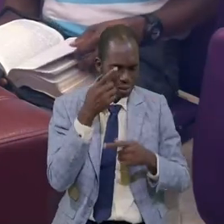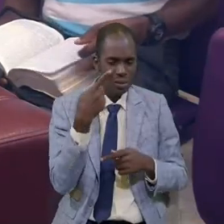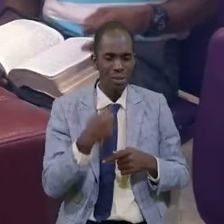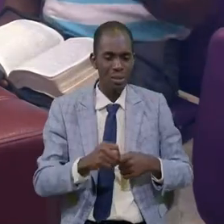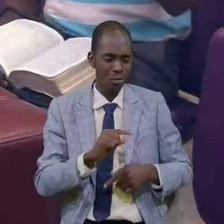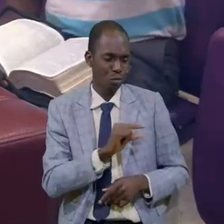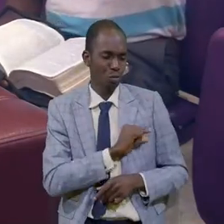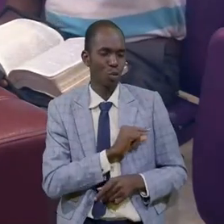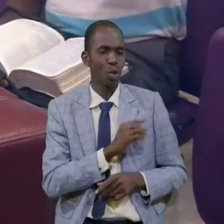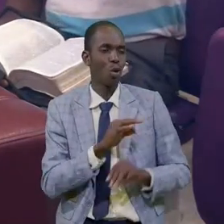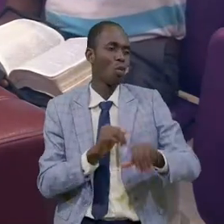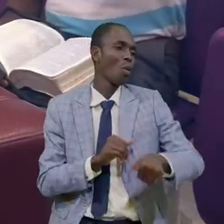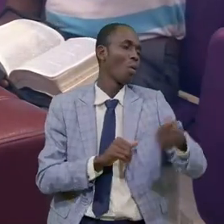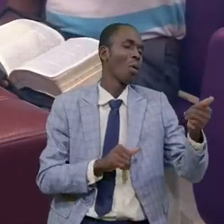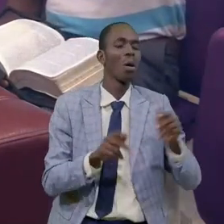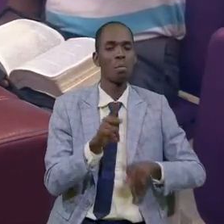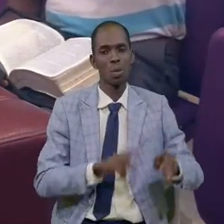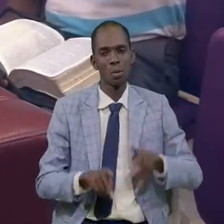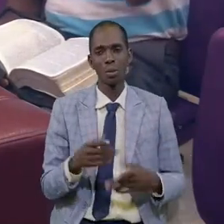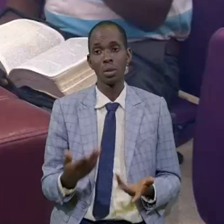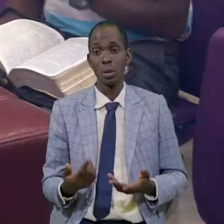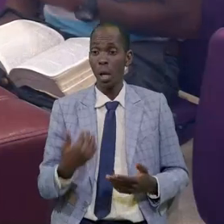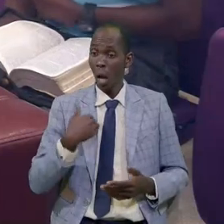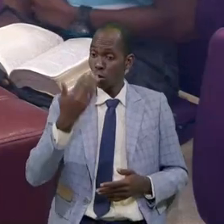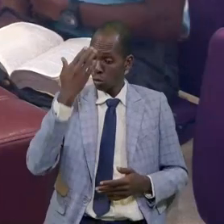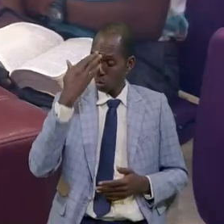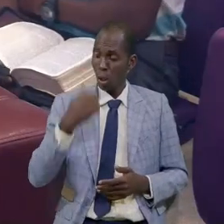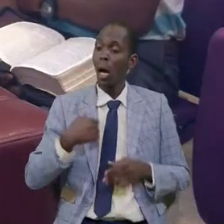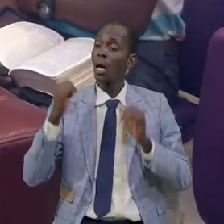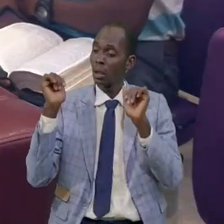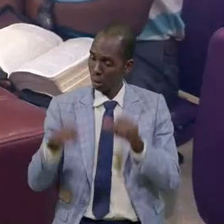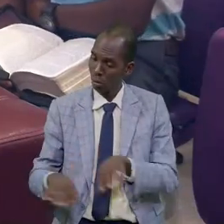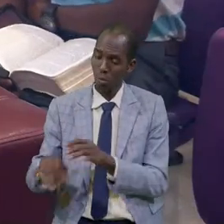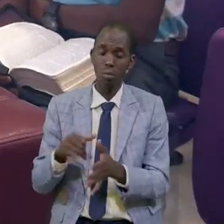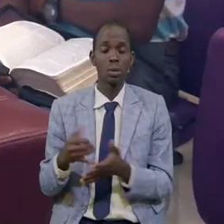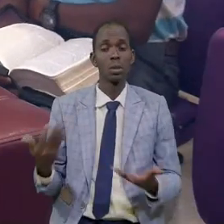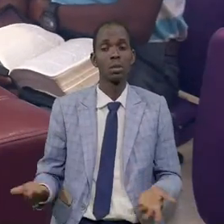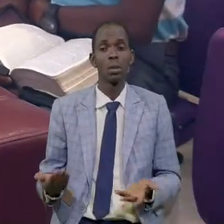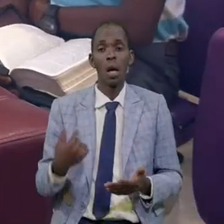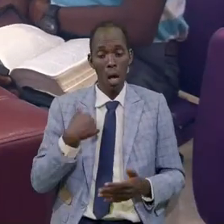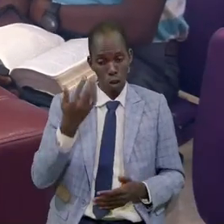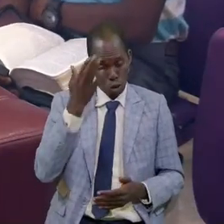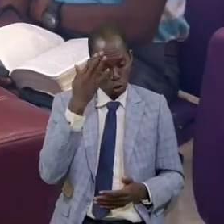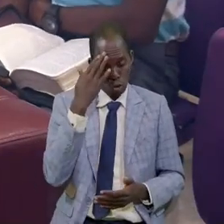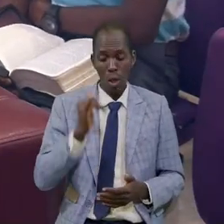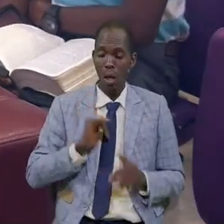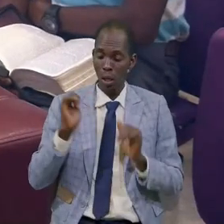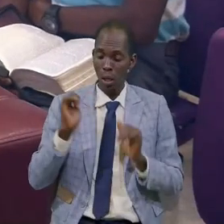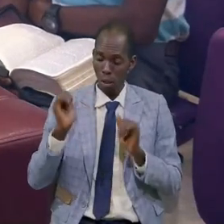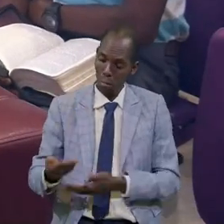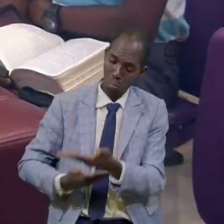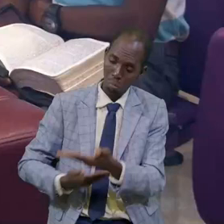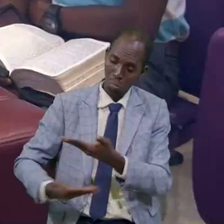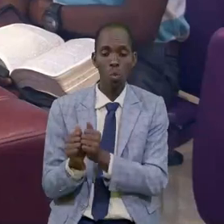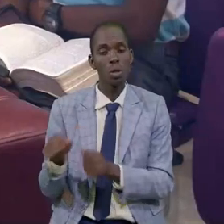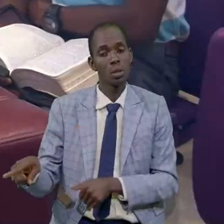la conscience des autres. Tout ce que je sais, c'est que je peux le faire. Tout ce que je sais, c'est que je peux agir de